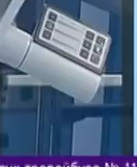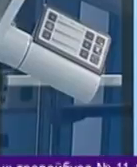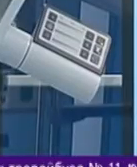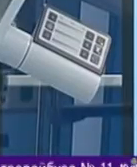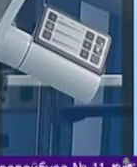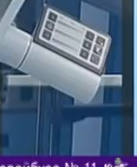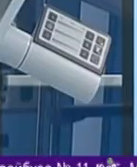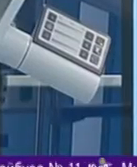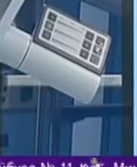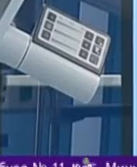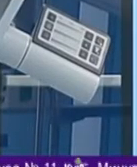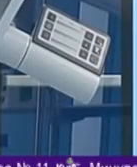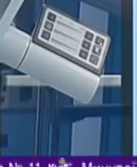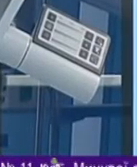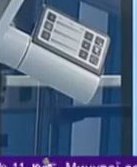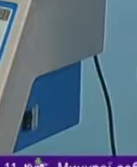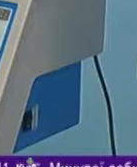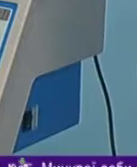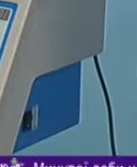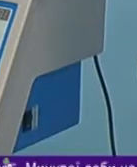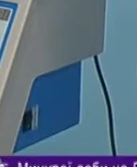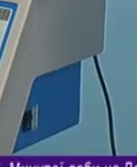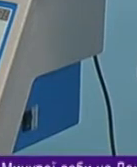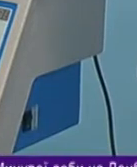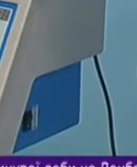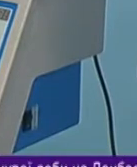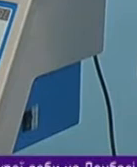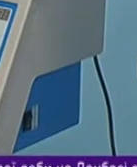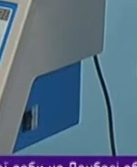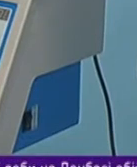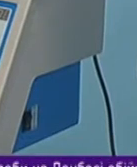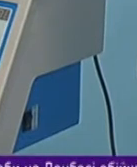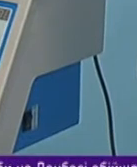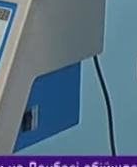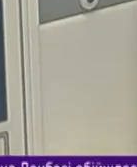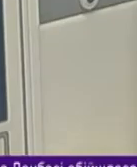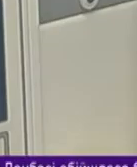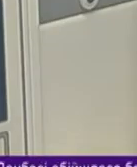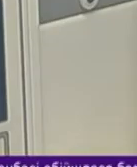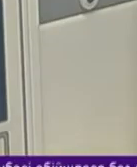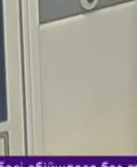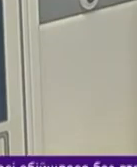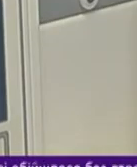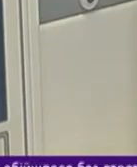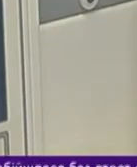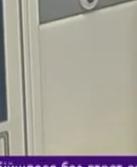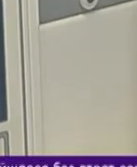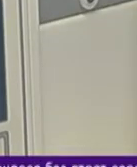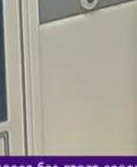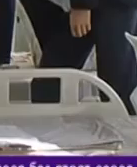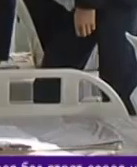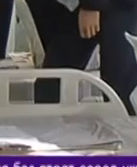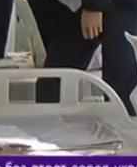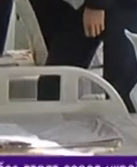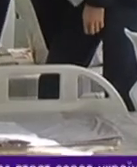Тут облаштували надсучасні операційні та реанімаційні зали з високотехнологічним обладнанням та медичною технікою. В